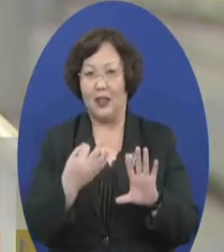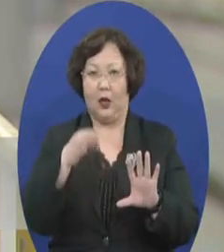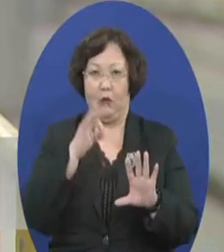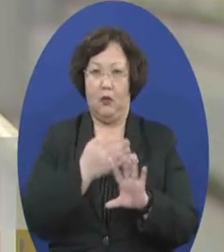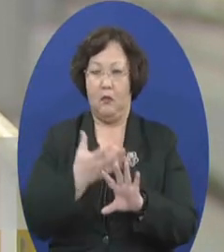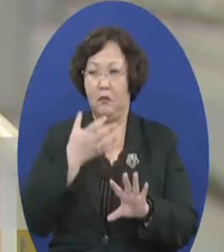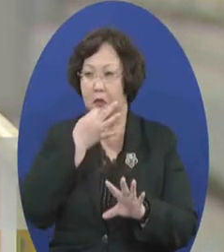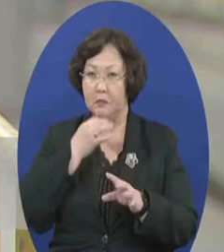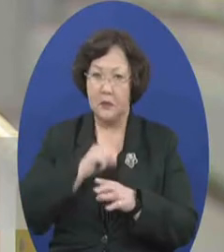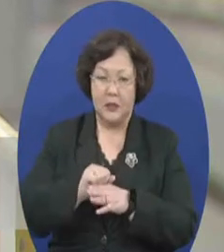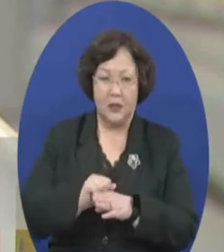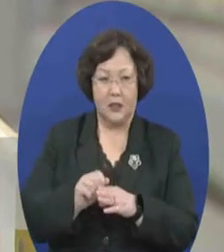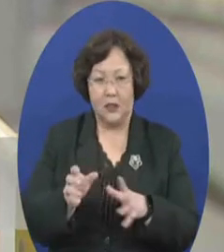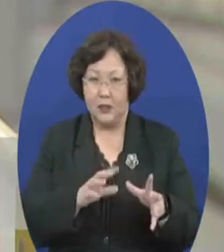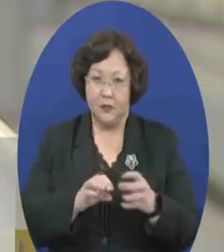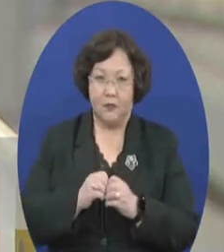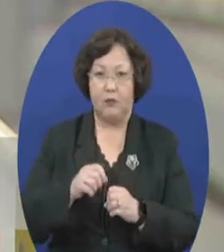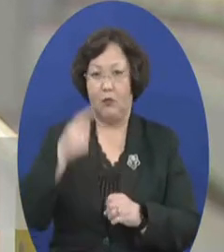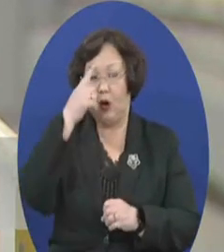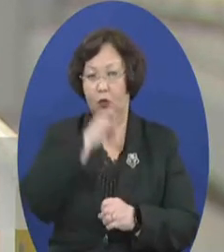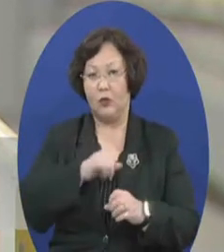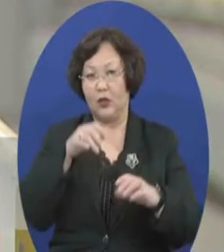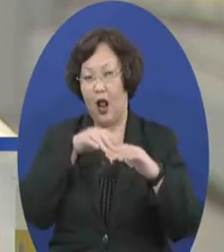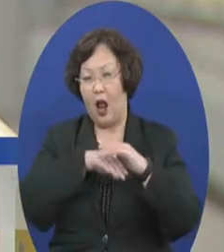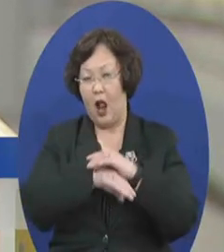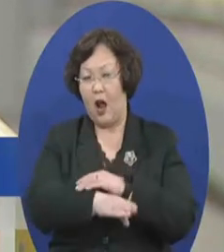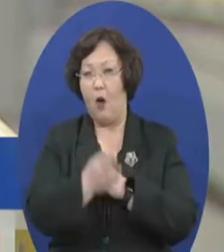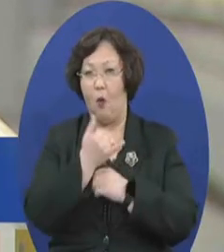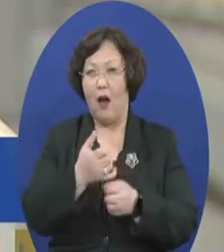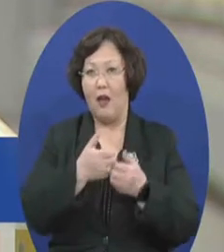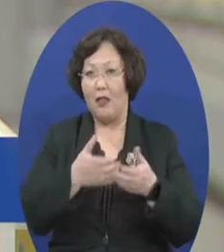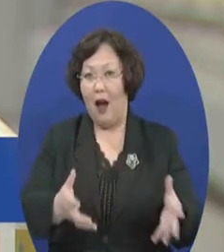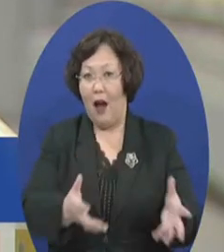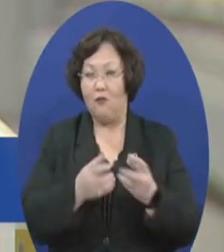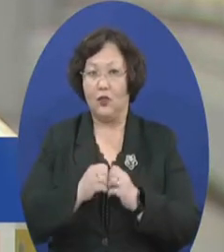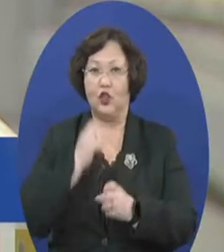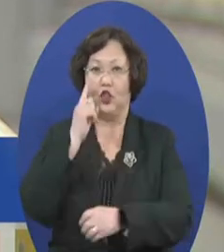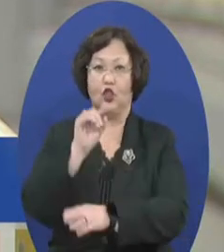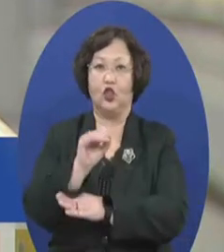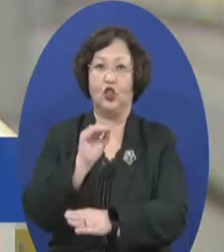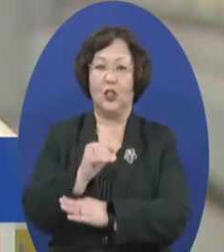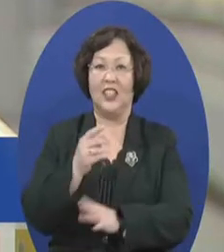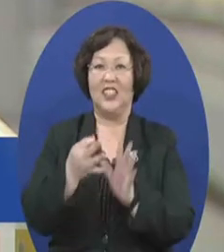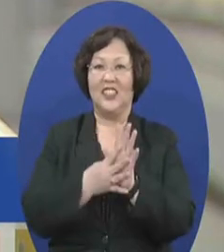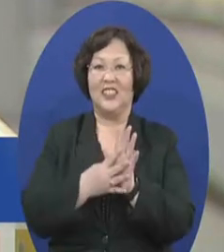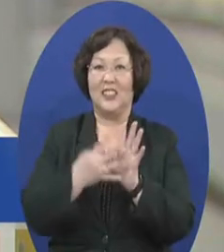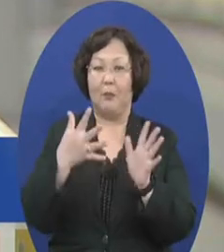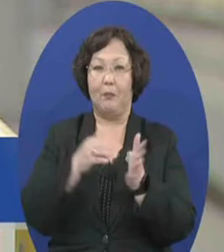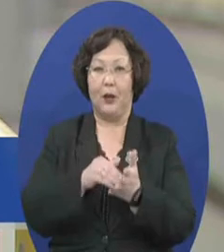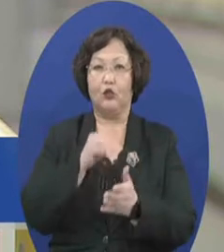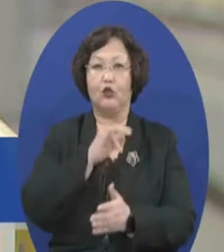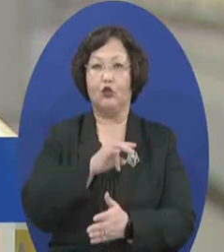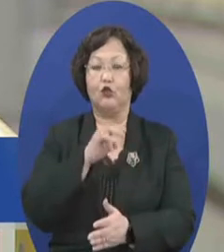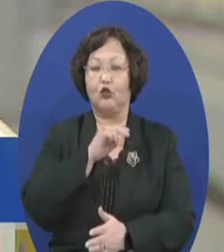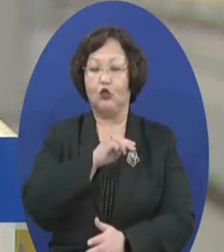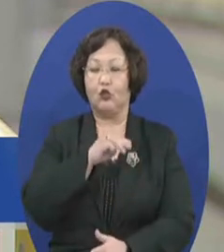бол хангасан. Монгол улс гүний урахаг ашигланд одоо цаашд тогтмол явуулснаар өдөрт 95 мянган тонн одоо